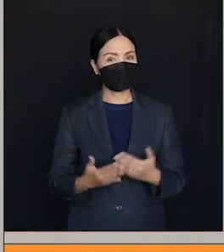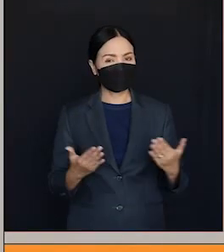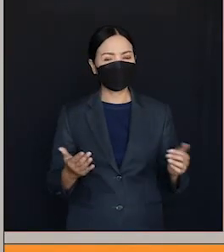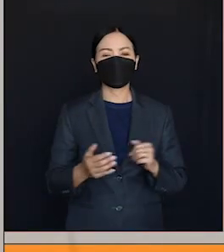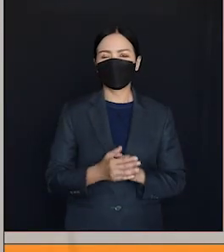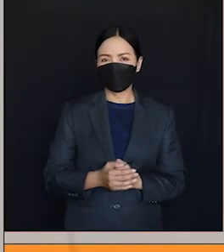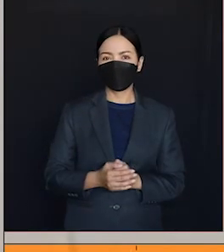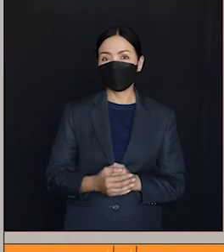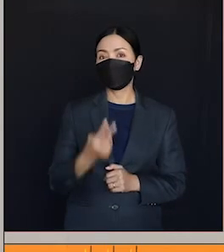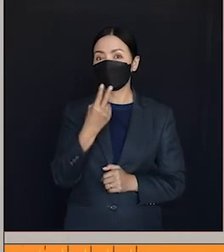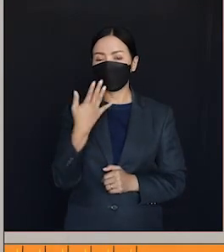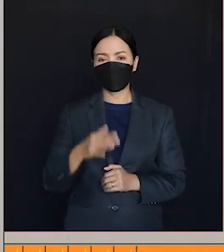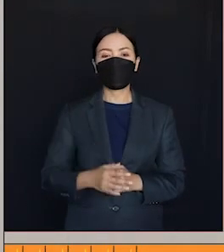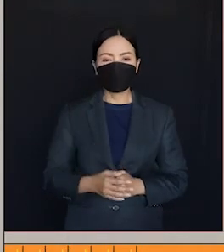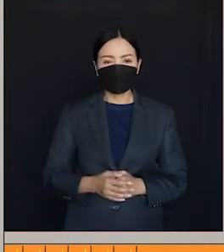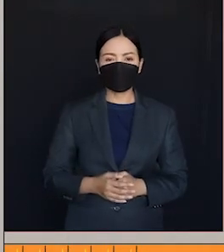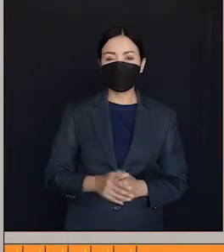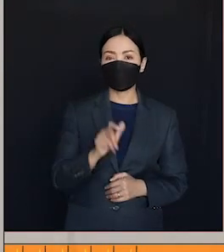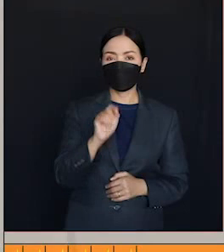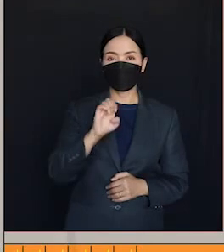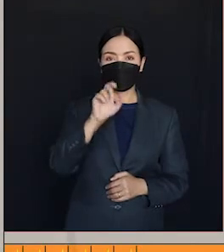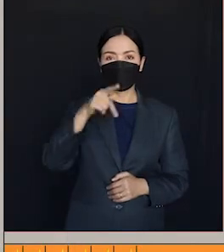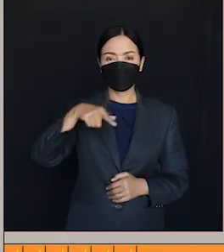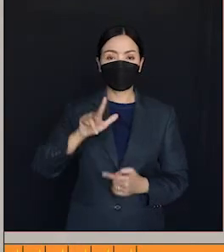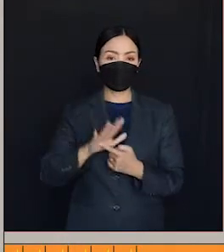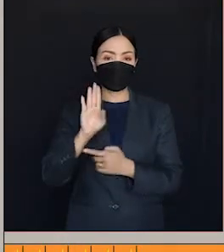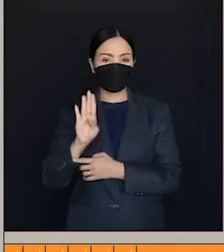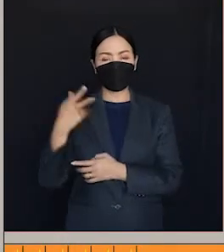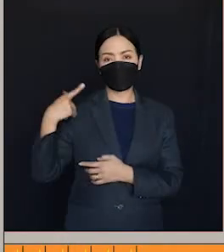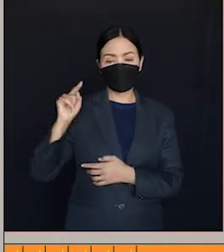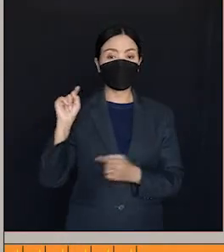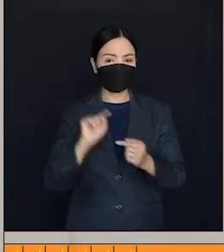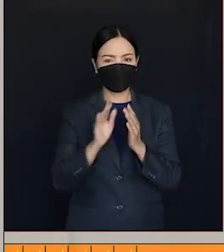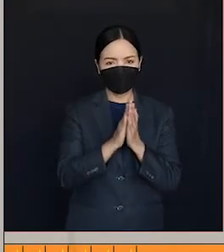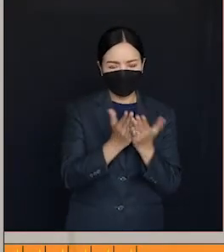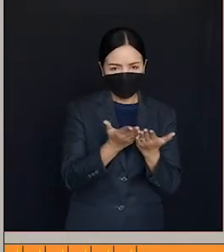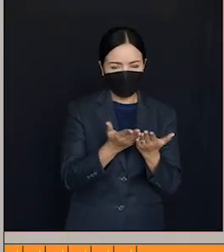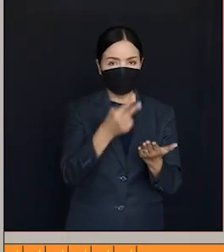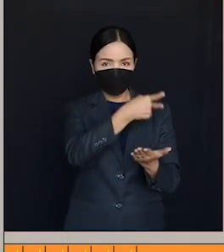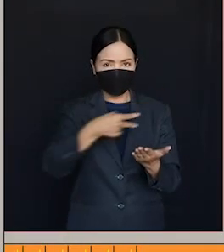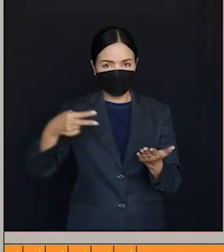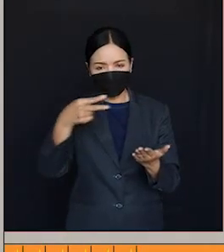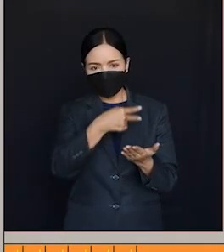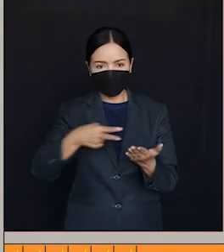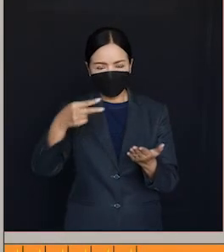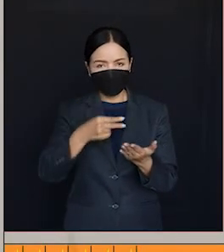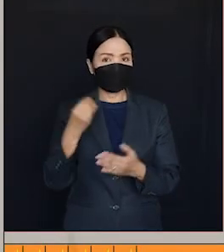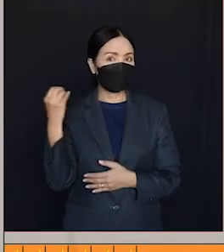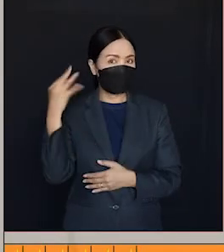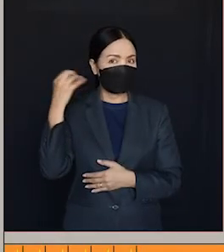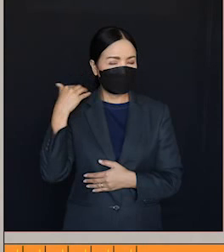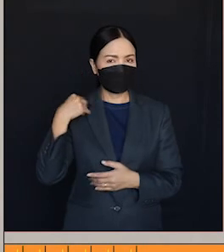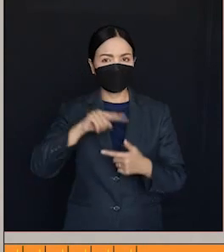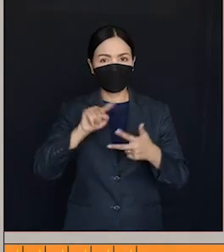เมื่อสักครู่นี้นะคะก็คือ ePub เนี่ยมีประโยชน์มากนะคะเพราะว่าเป็นทั้งหนังสือแล้วก็มีเรื่องของเสียงด้ว